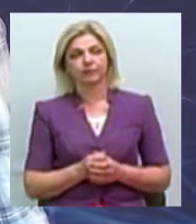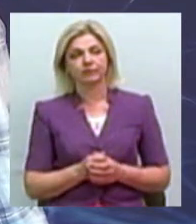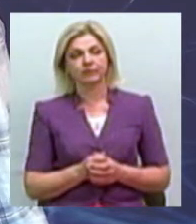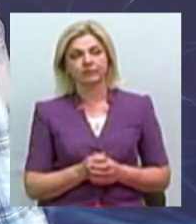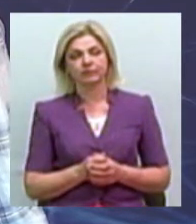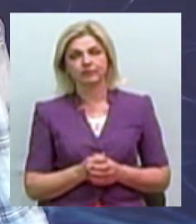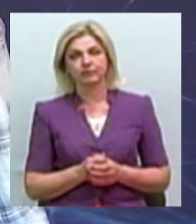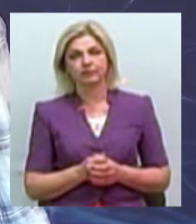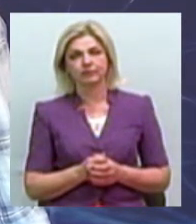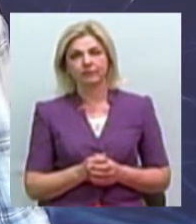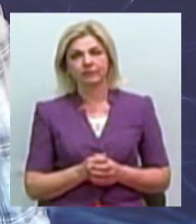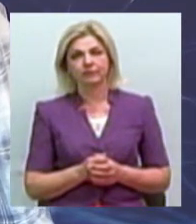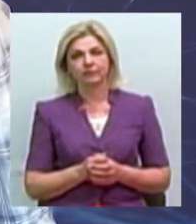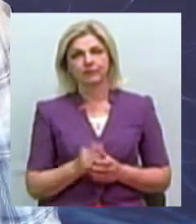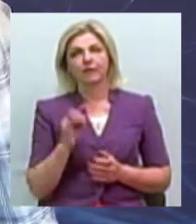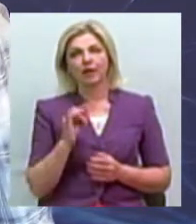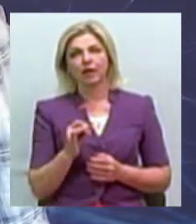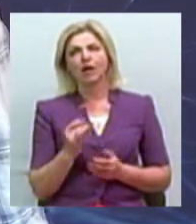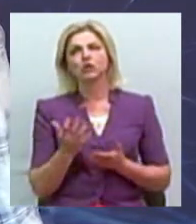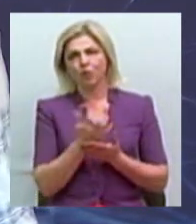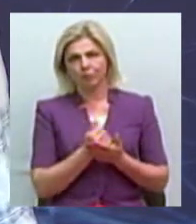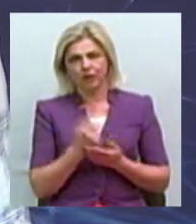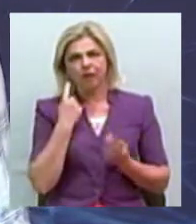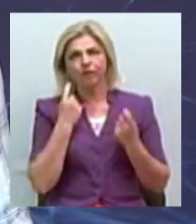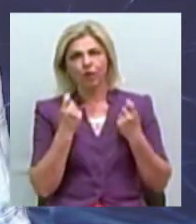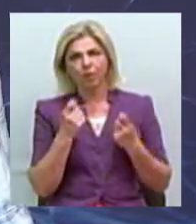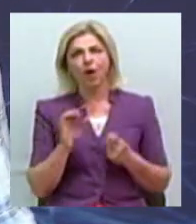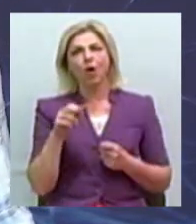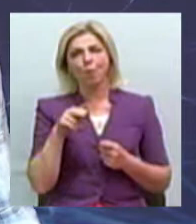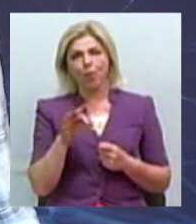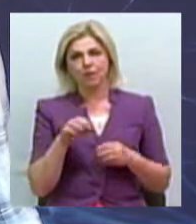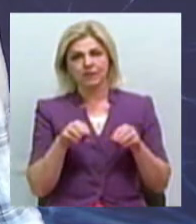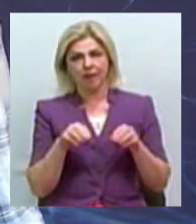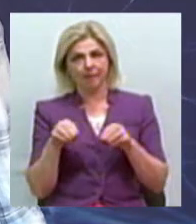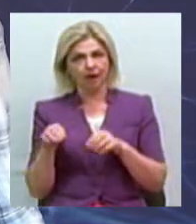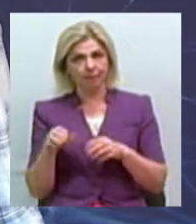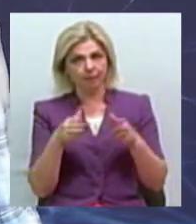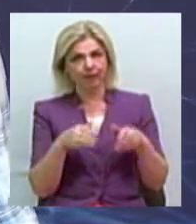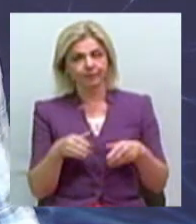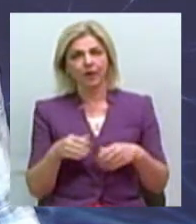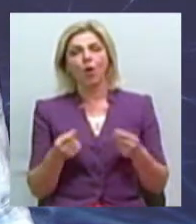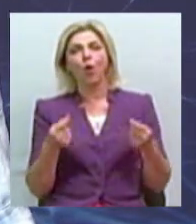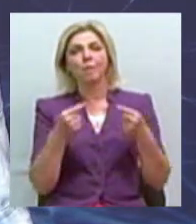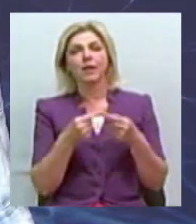и накоплена информация по землям. Вот, определены